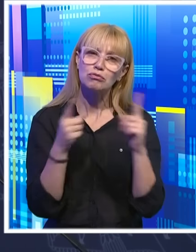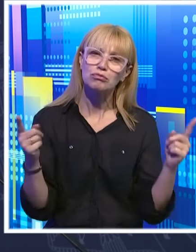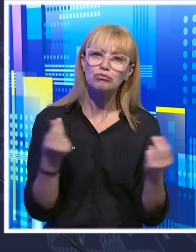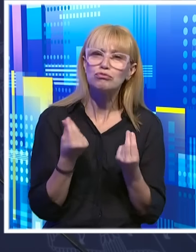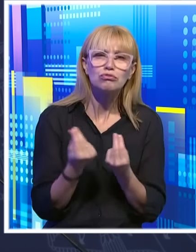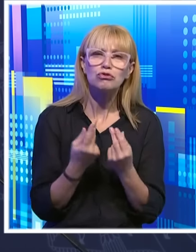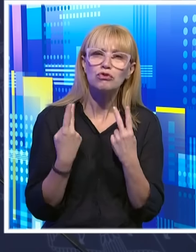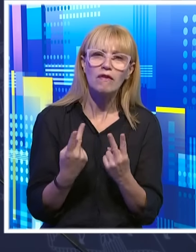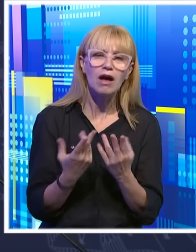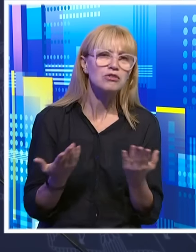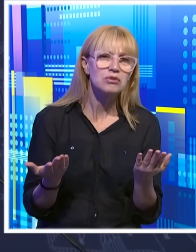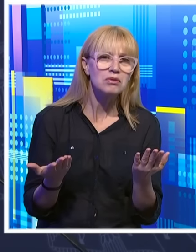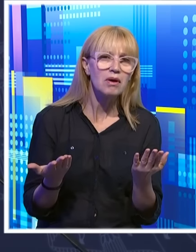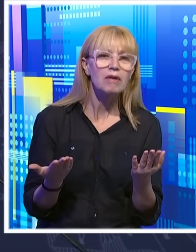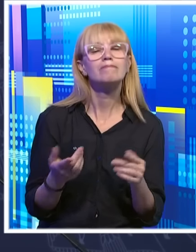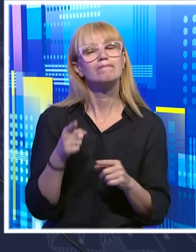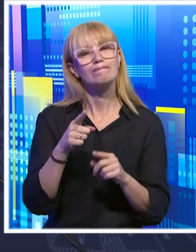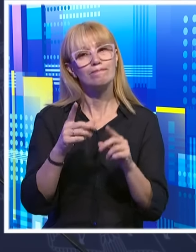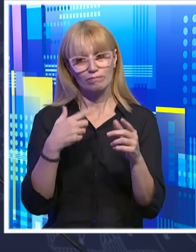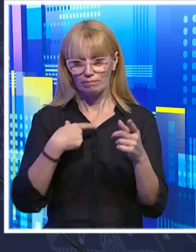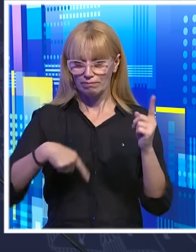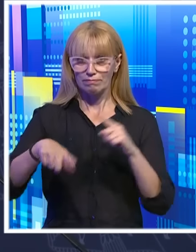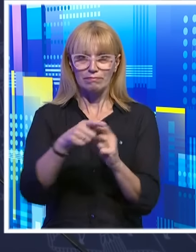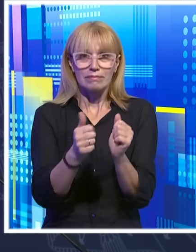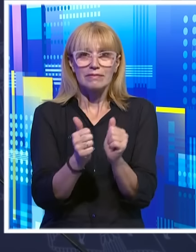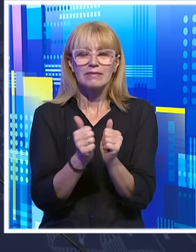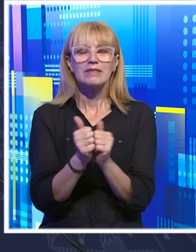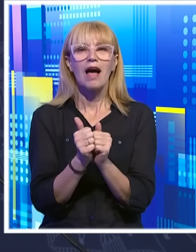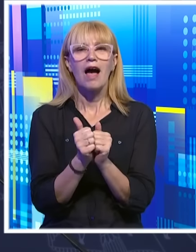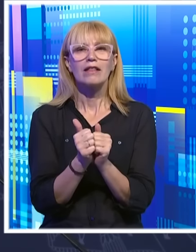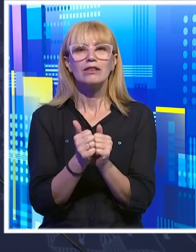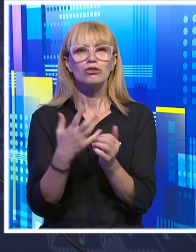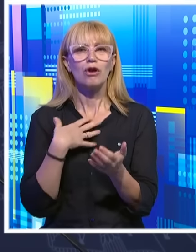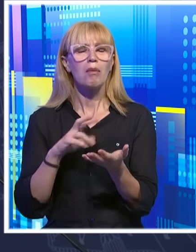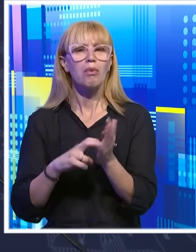ljude? To je naša zajednička politika premijera Vučevića,